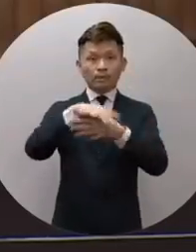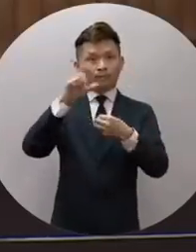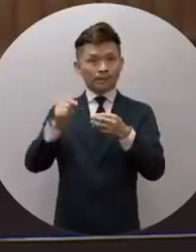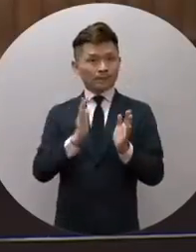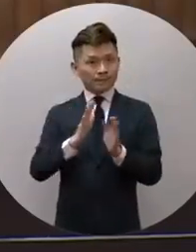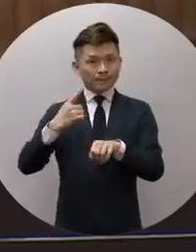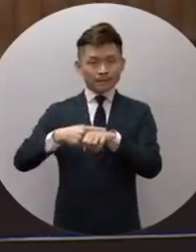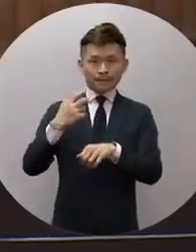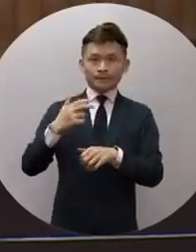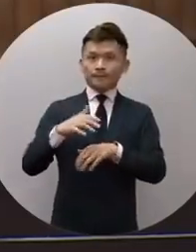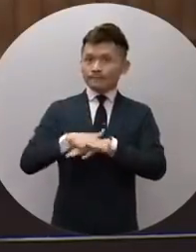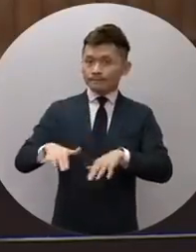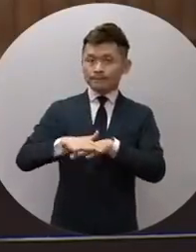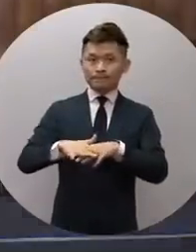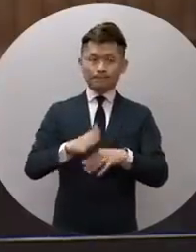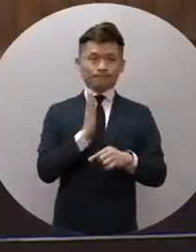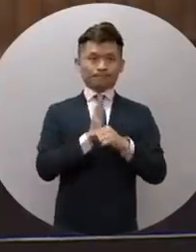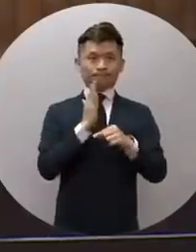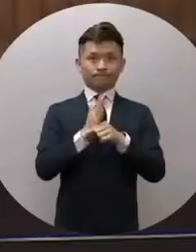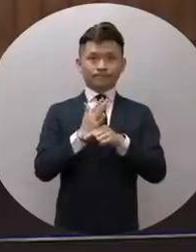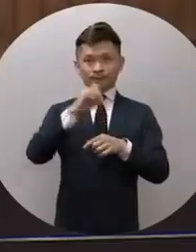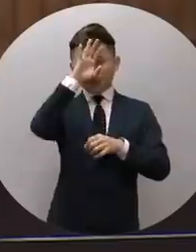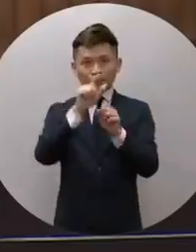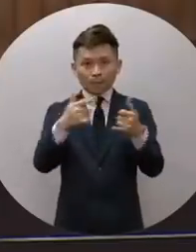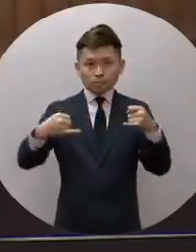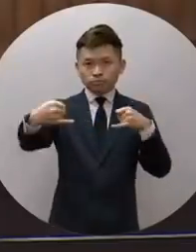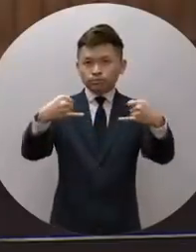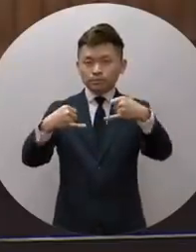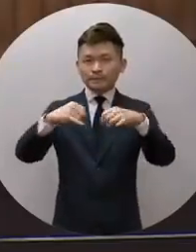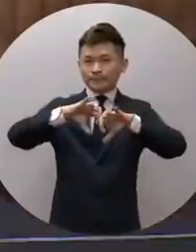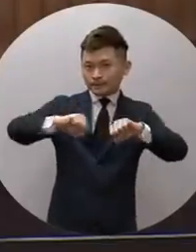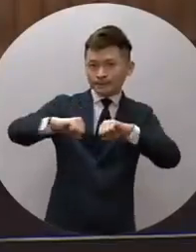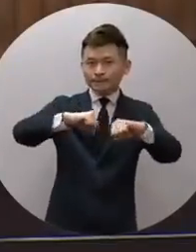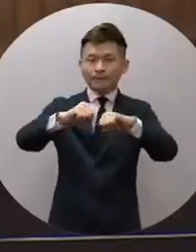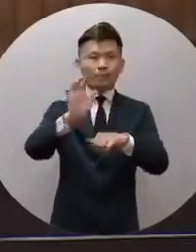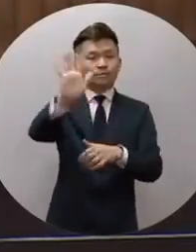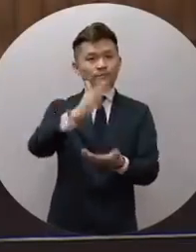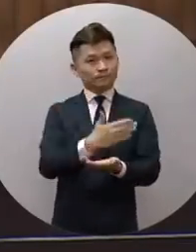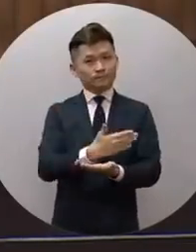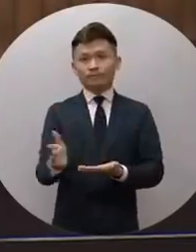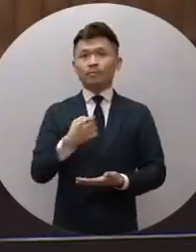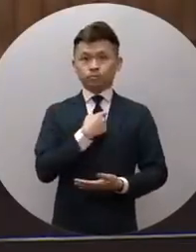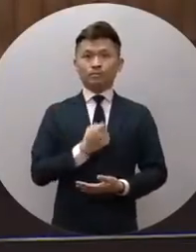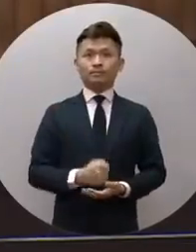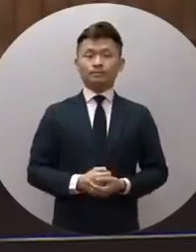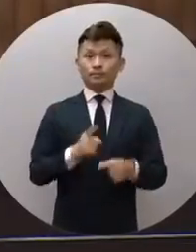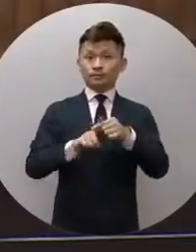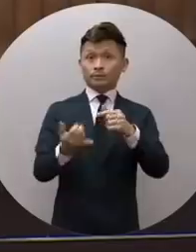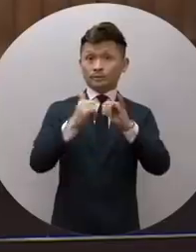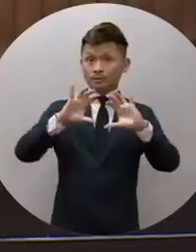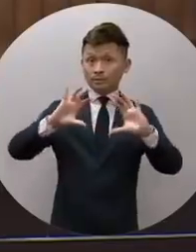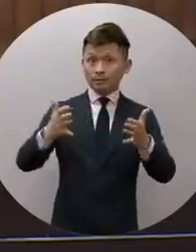理性站中间，颜色恶斗，撕裂对立要闪一边。中华